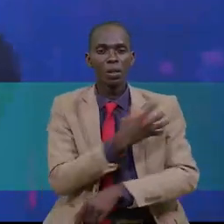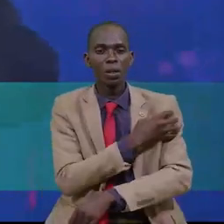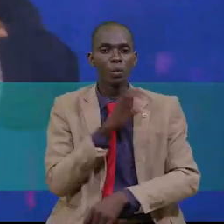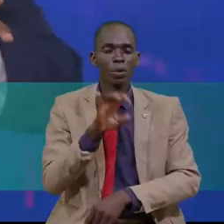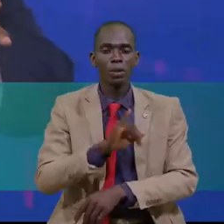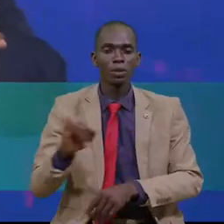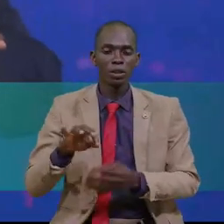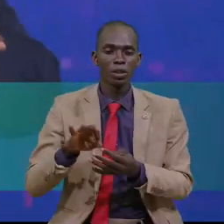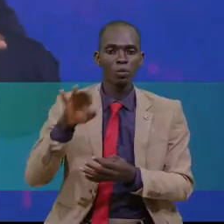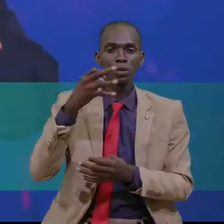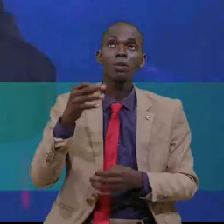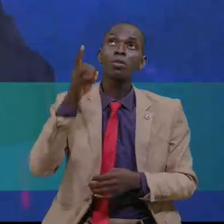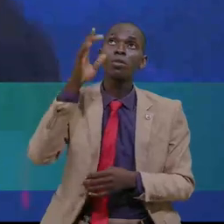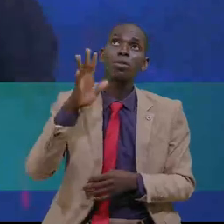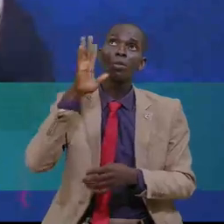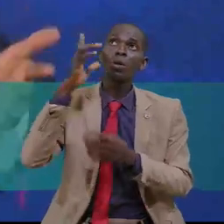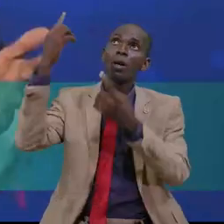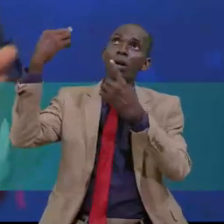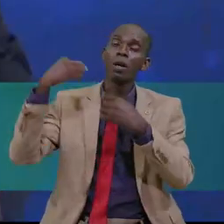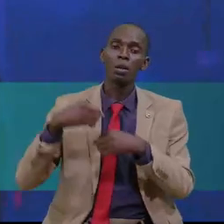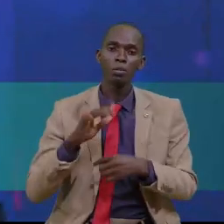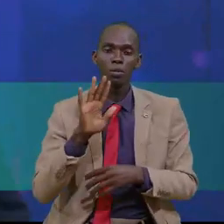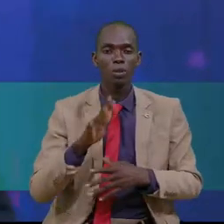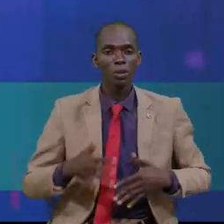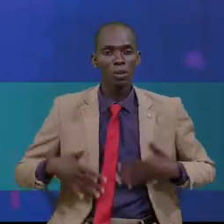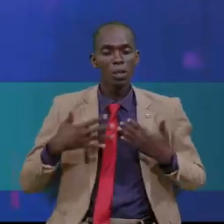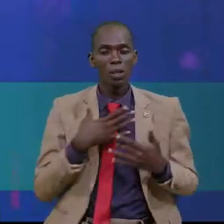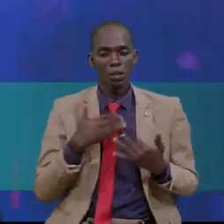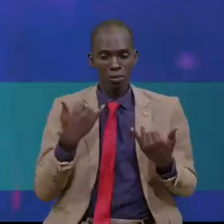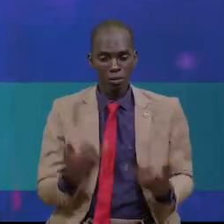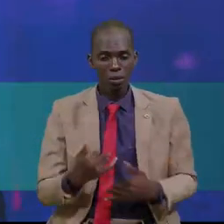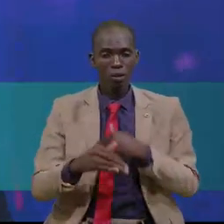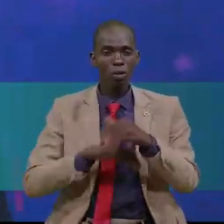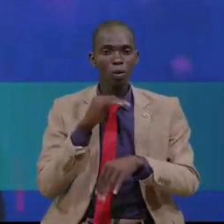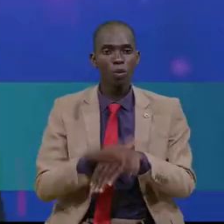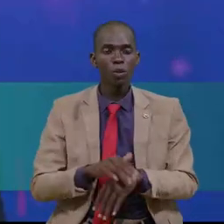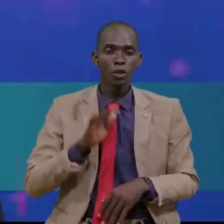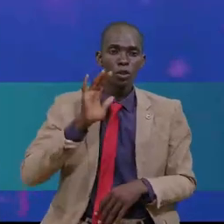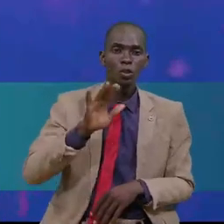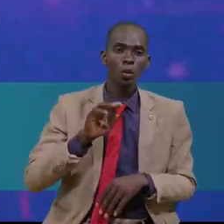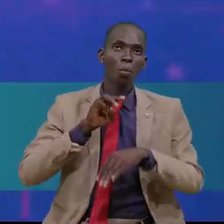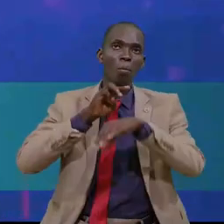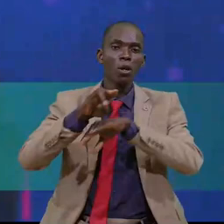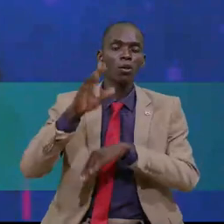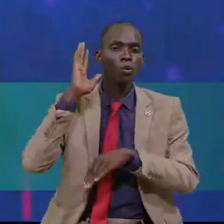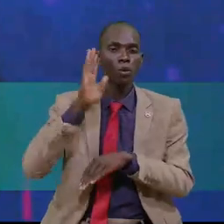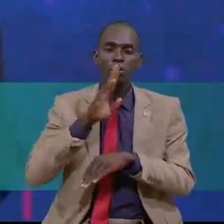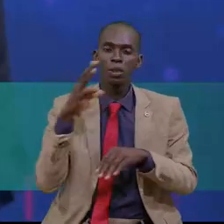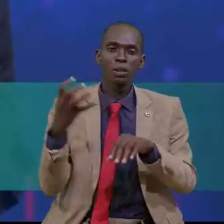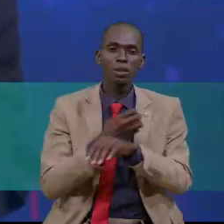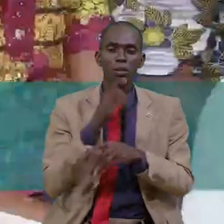Et l'Esprit de Dieu qui donne la puissance viendra dans ta vie. Et à partir d'aujourd'hui, ton ministère